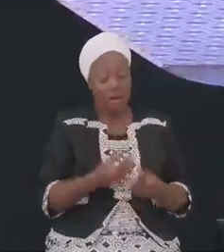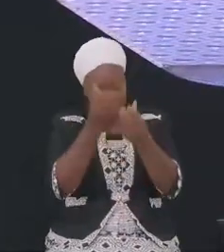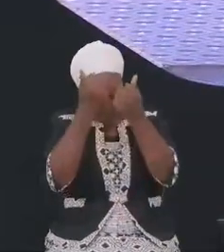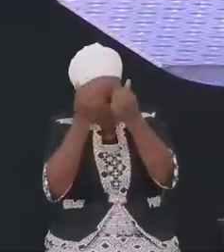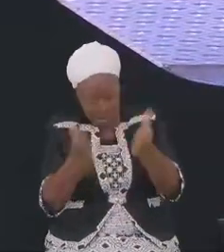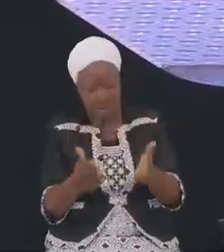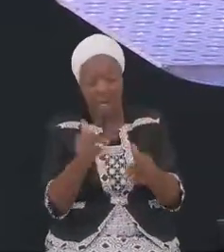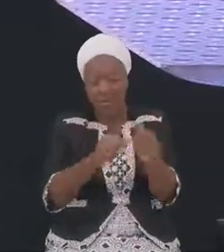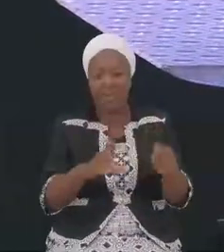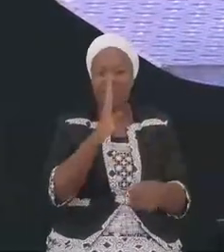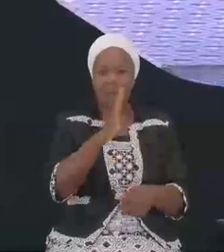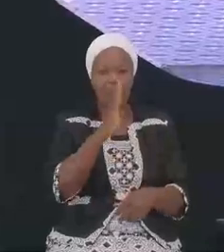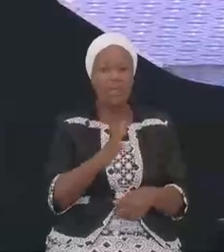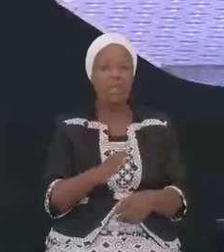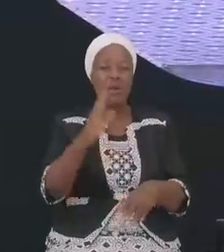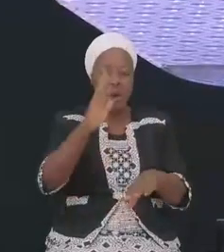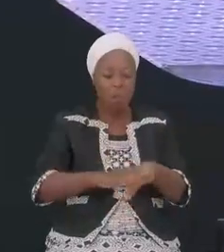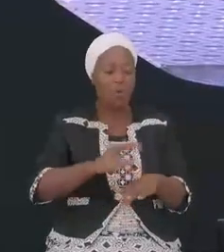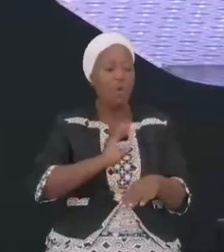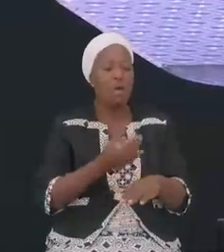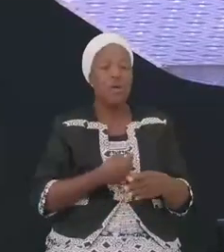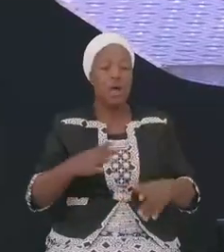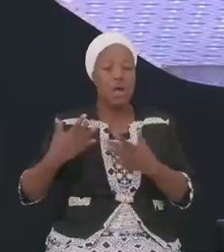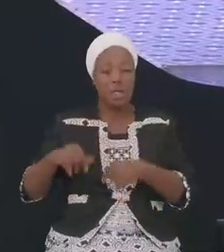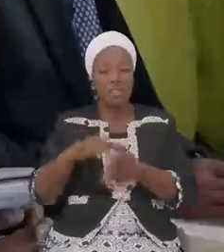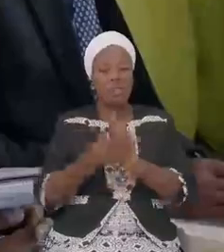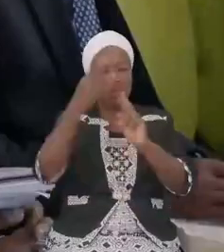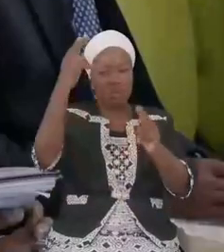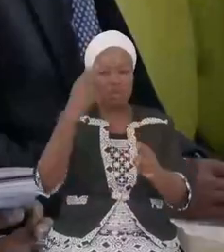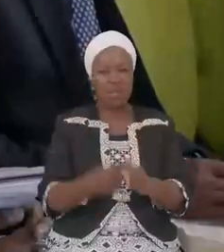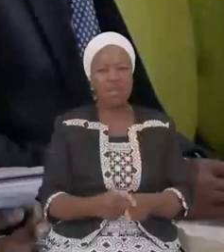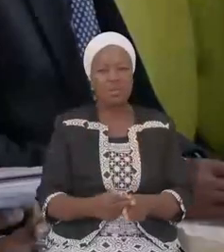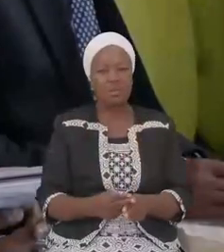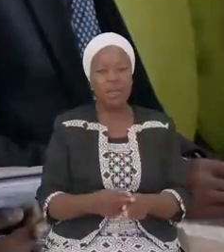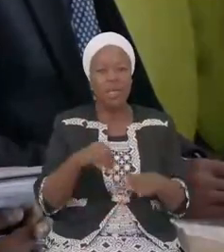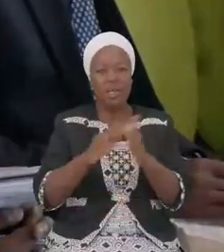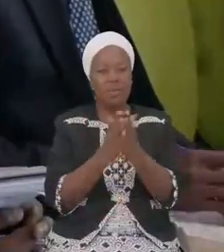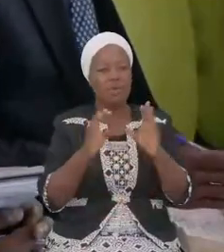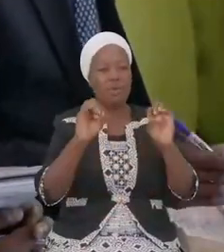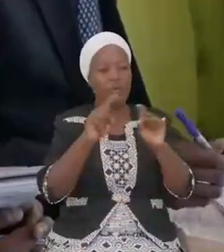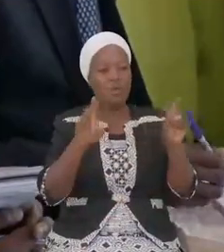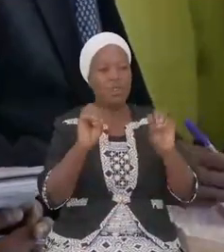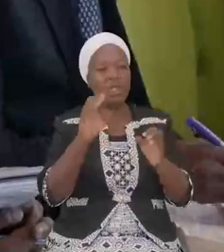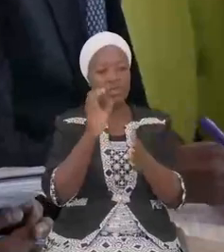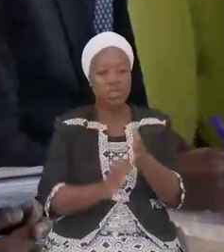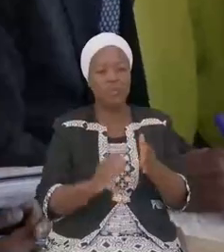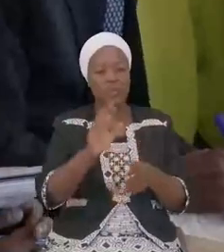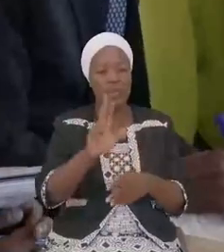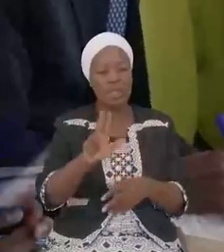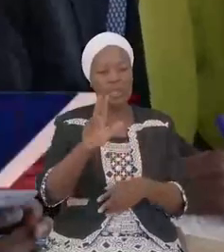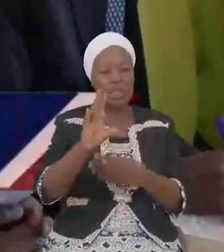tout soit scellé sur notre cœur au nom de Jésus-Christ. Ézéchiel